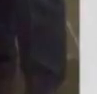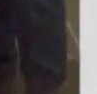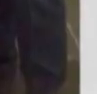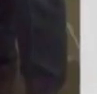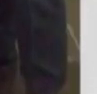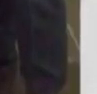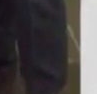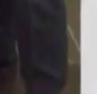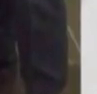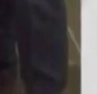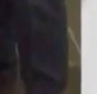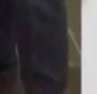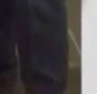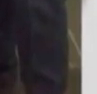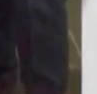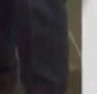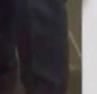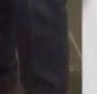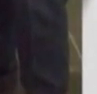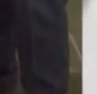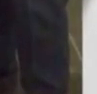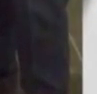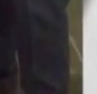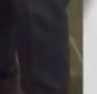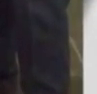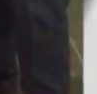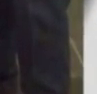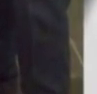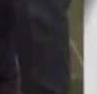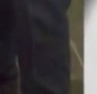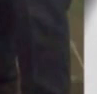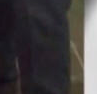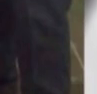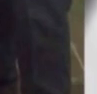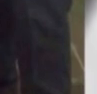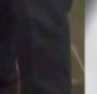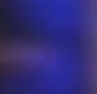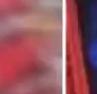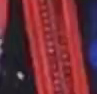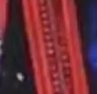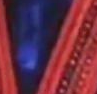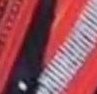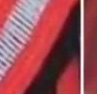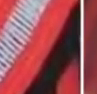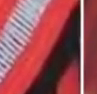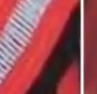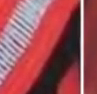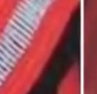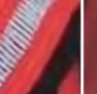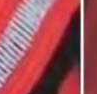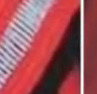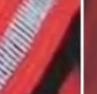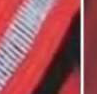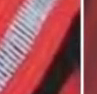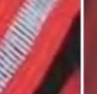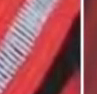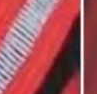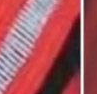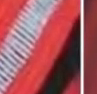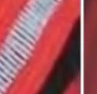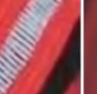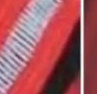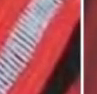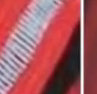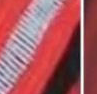Bachelor of Theology sa Northwestern Christian University sa Florida, USA. Kumuha rin siya ng Doctorate on Customary Law sa